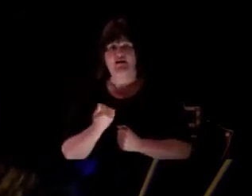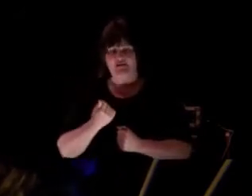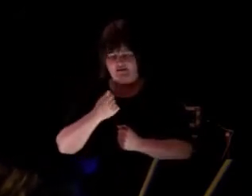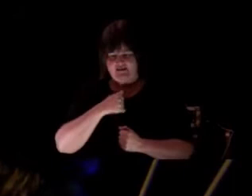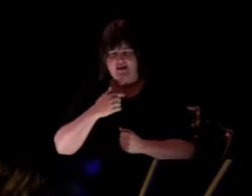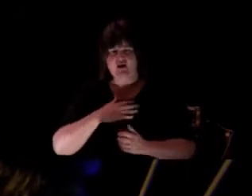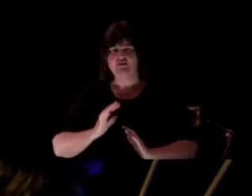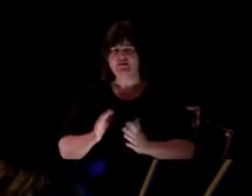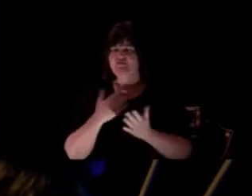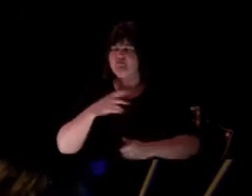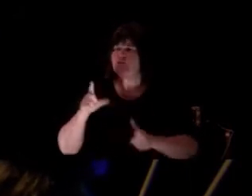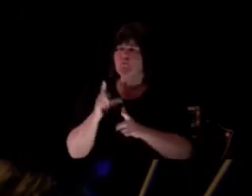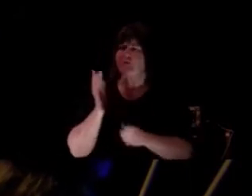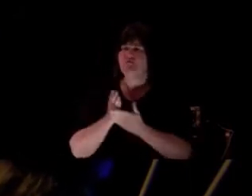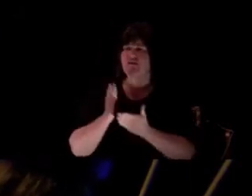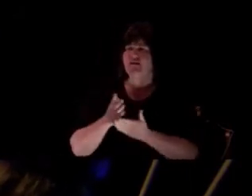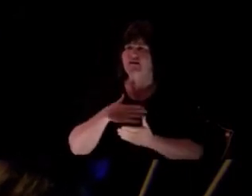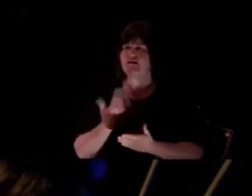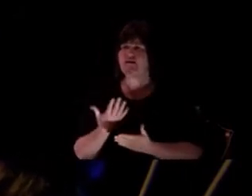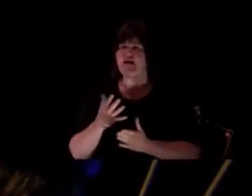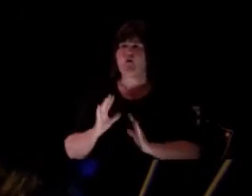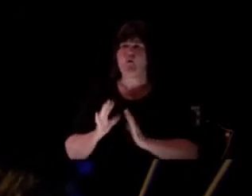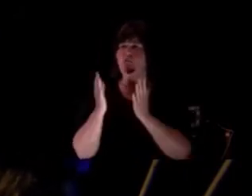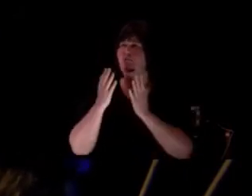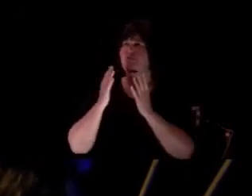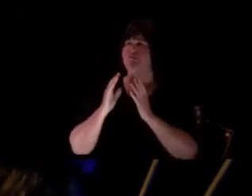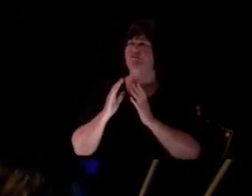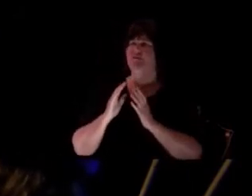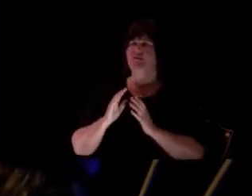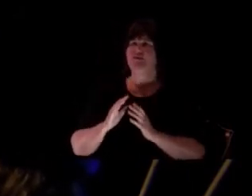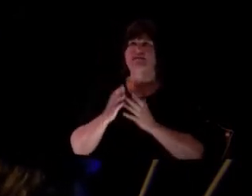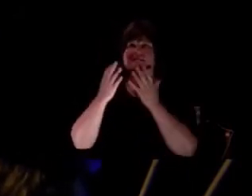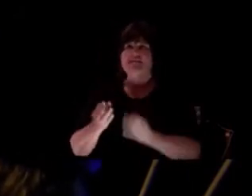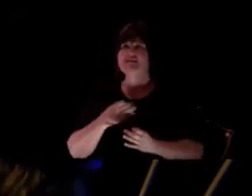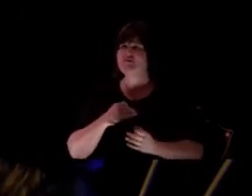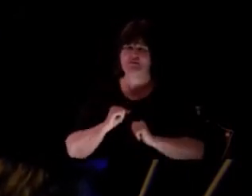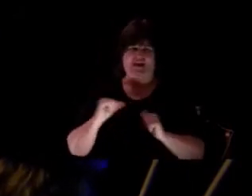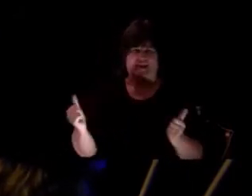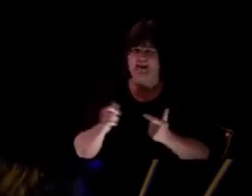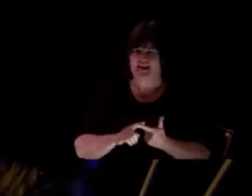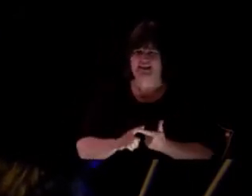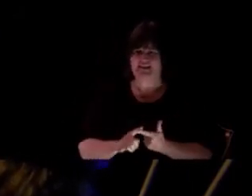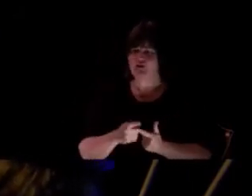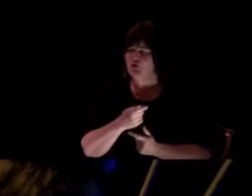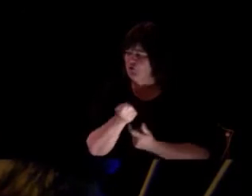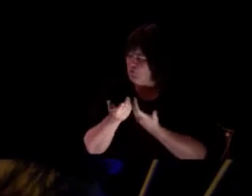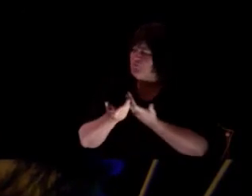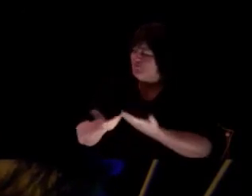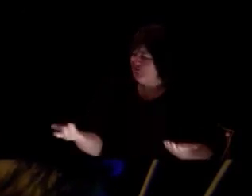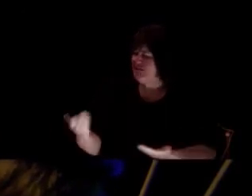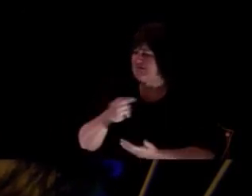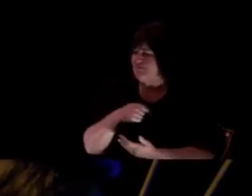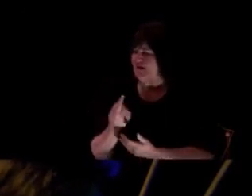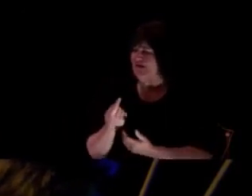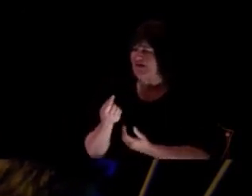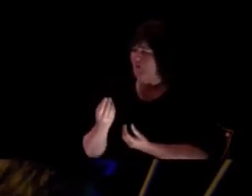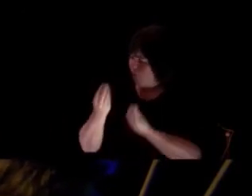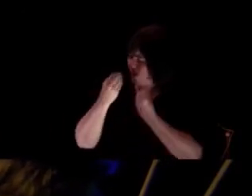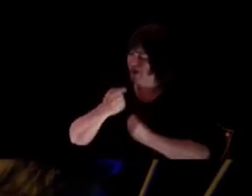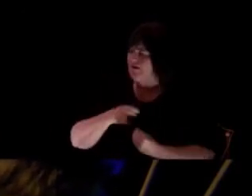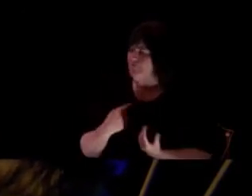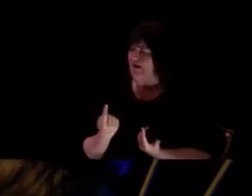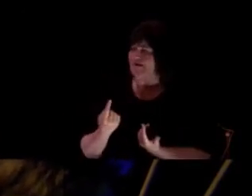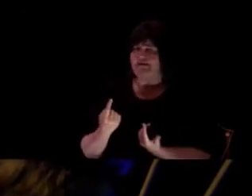vært så urettferdig, at jeg har blitt utsatt for ting som ikke greit. Noen må vise meg det, noen må lære meg det, og det det fagfolkene sitt ansvar, å